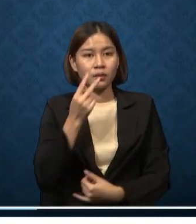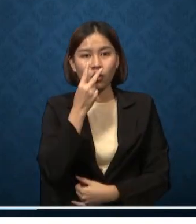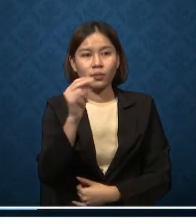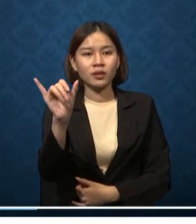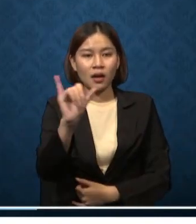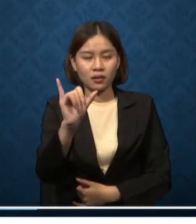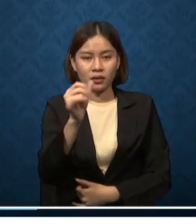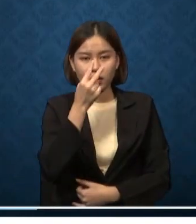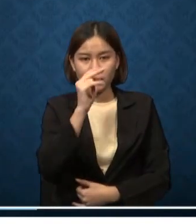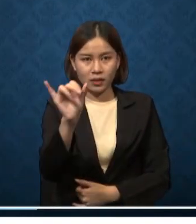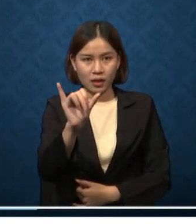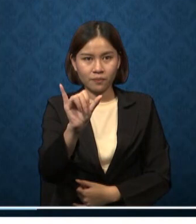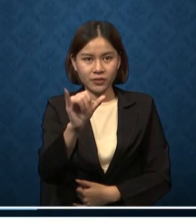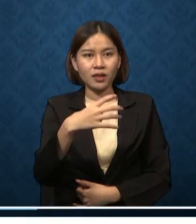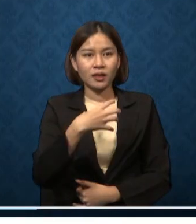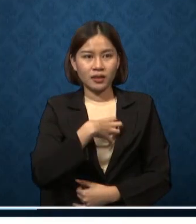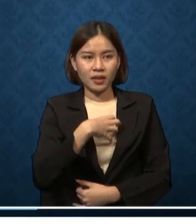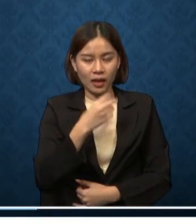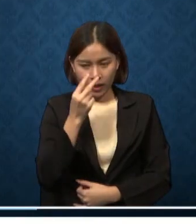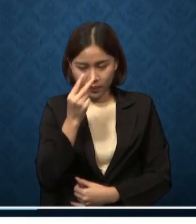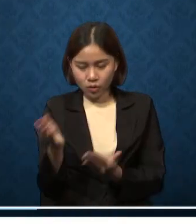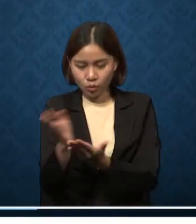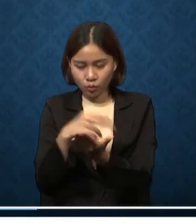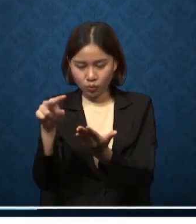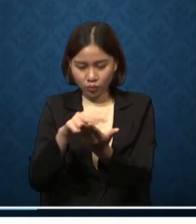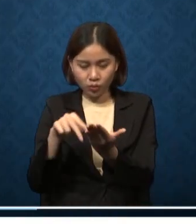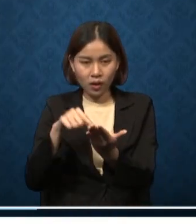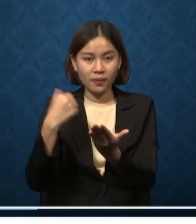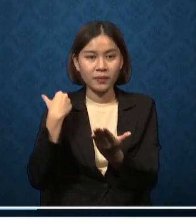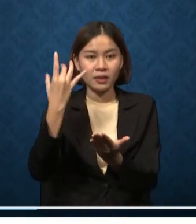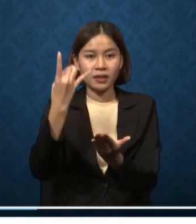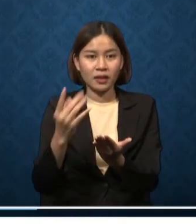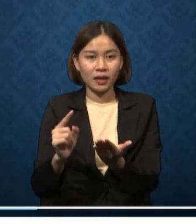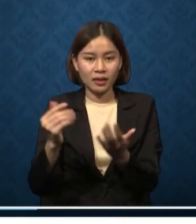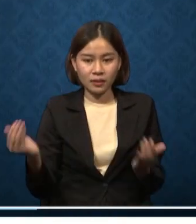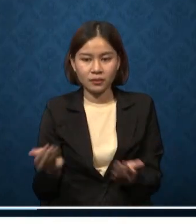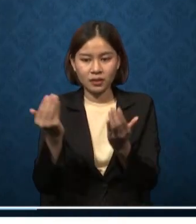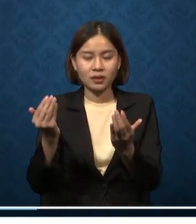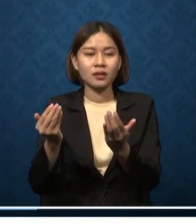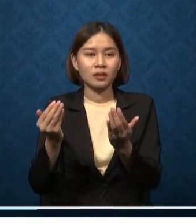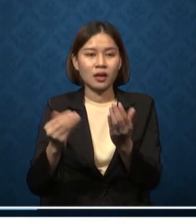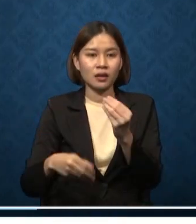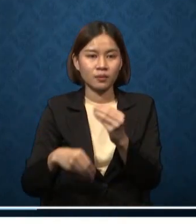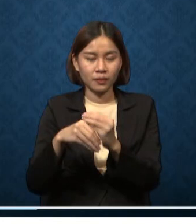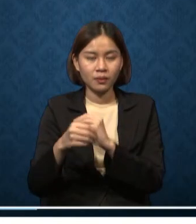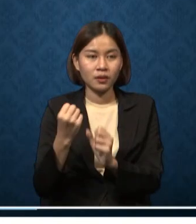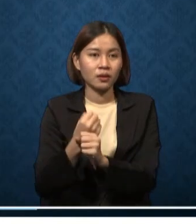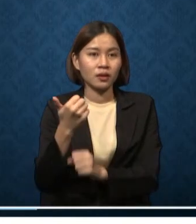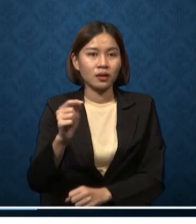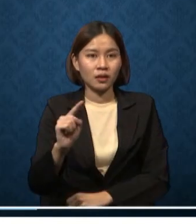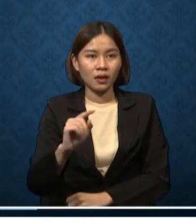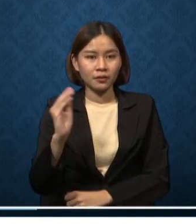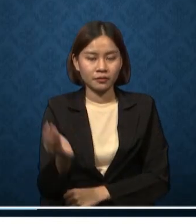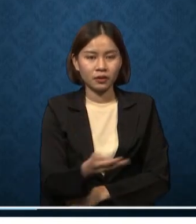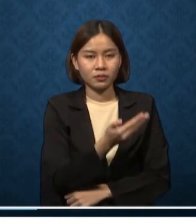บรรณานุกรมของท่านอยากให้ท่านไปเหลียวดูนิดนึงแล้วมันมีอะไรที่ถนนจะเสริมจะเชื่อมกันได้นะครับผมขอไปพระ